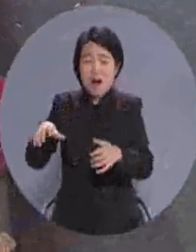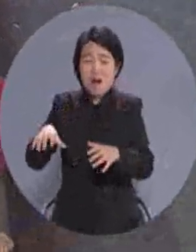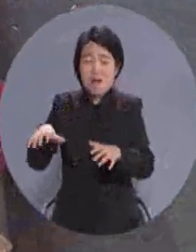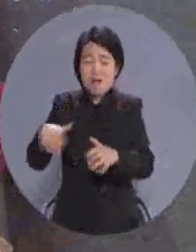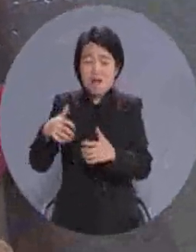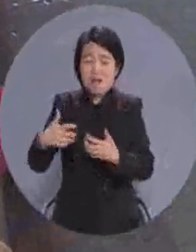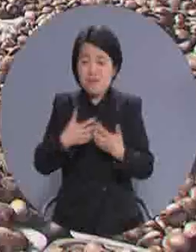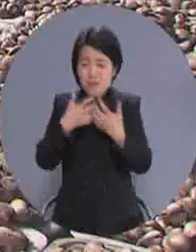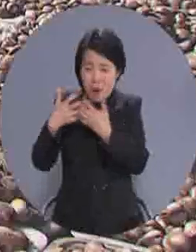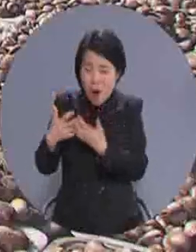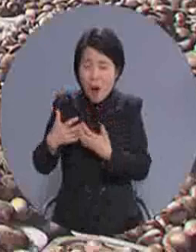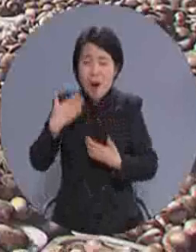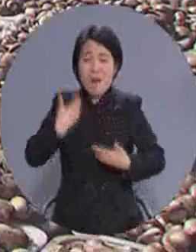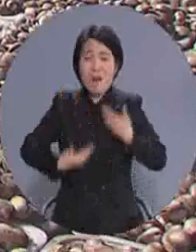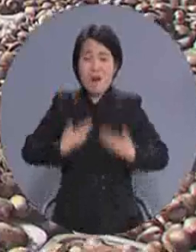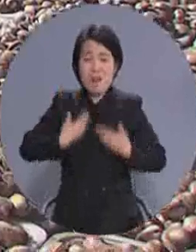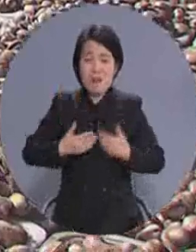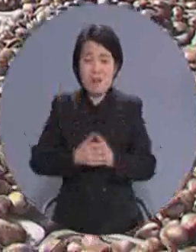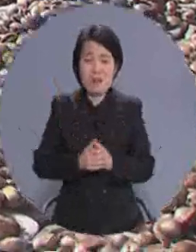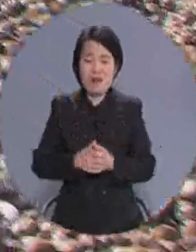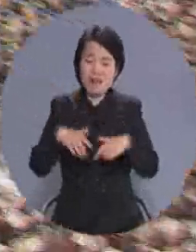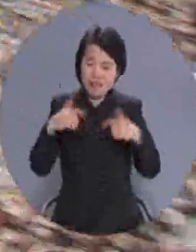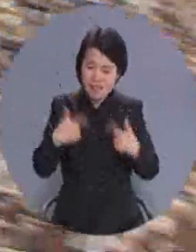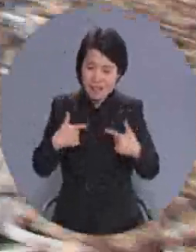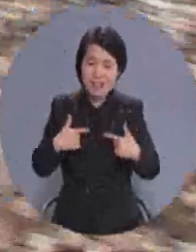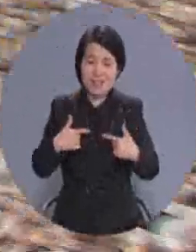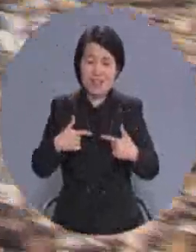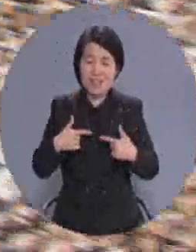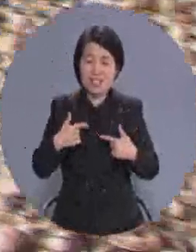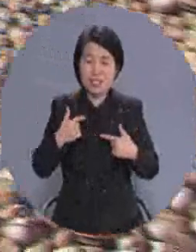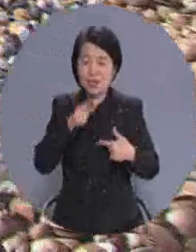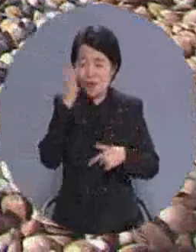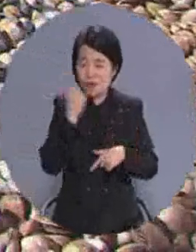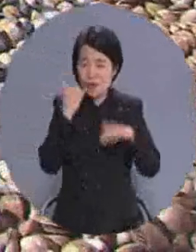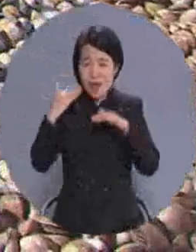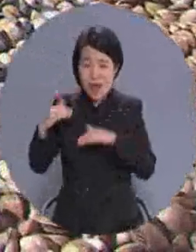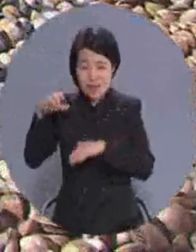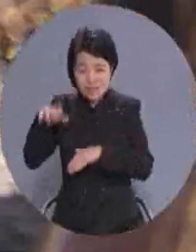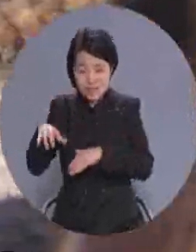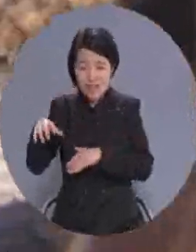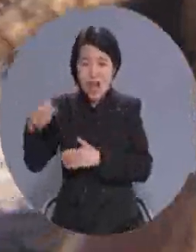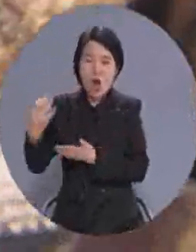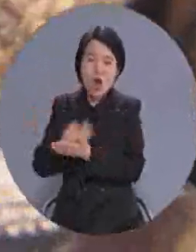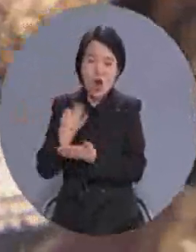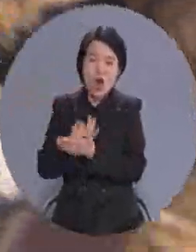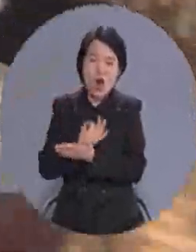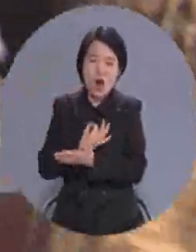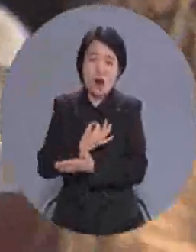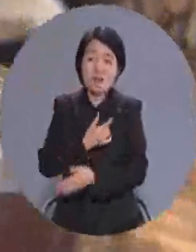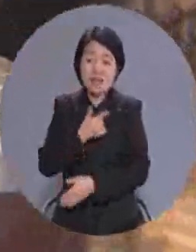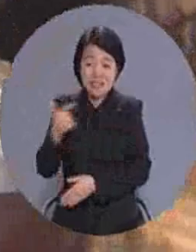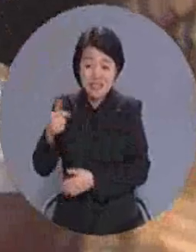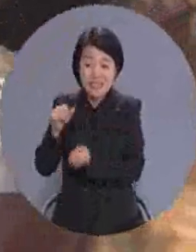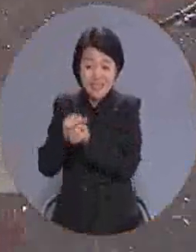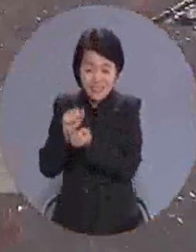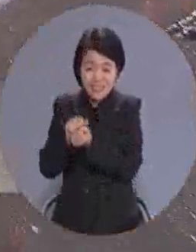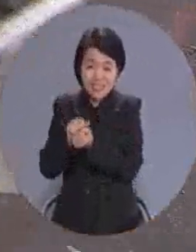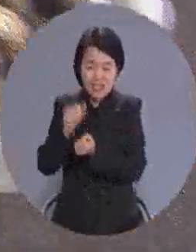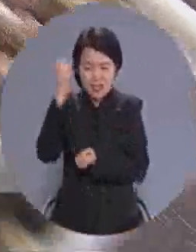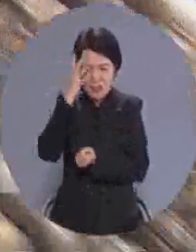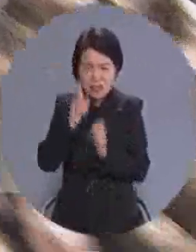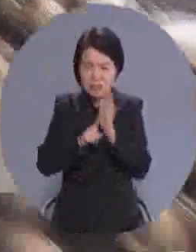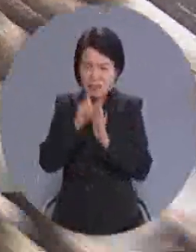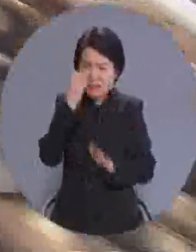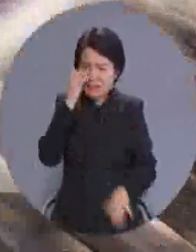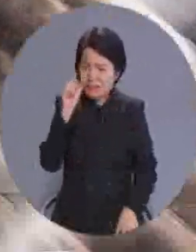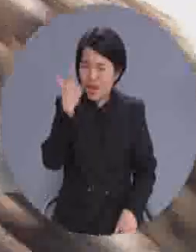분주합니다. 매년 이맘때쯤 여수 어촌마을의 든든한 소득원이 됐던 새조개. 급격한